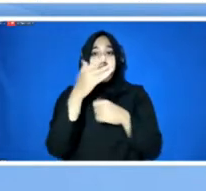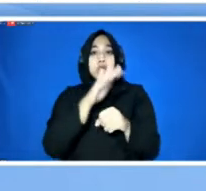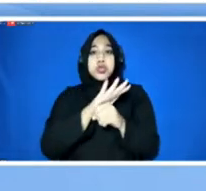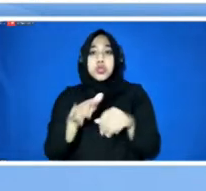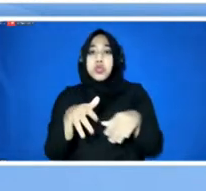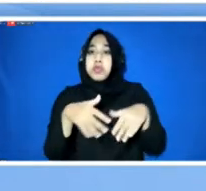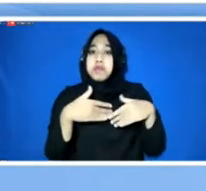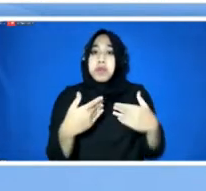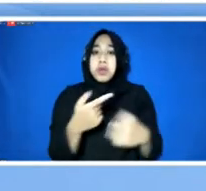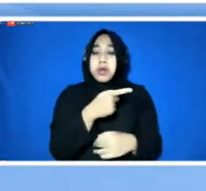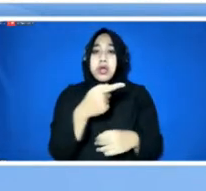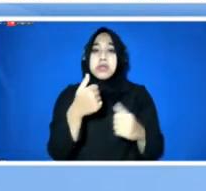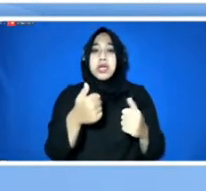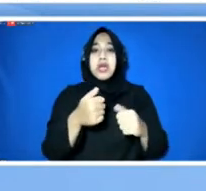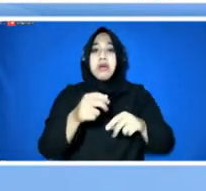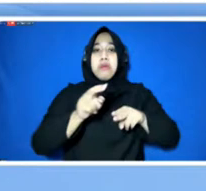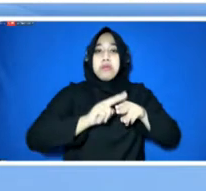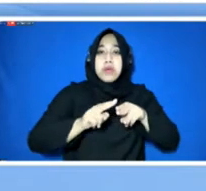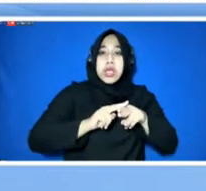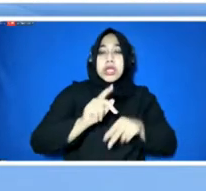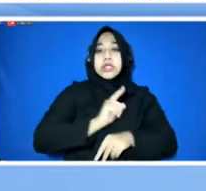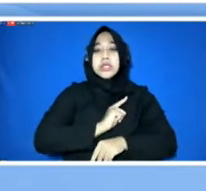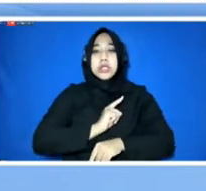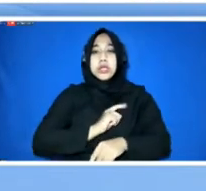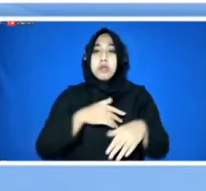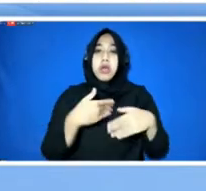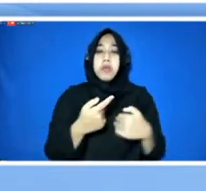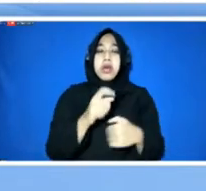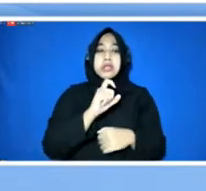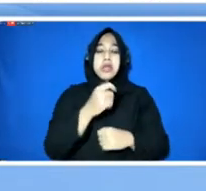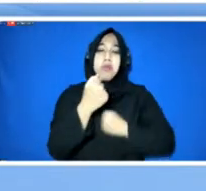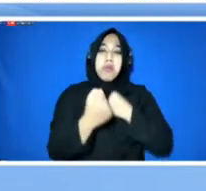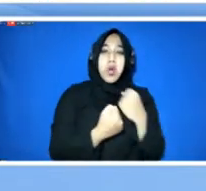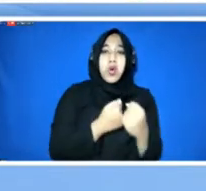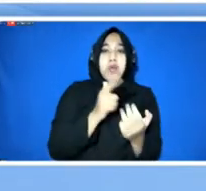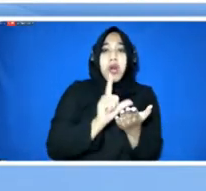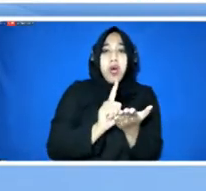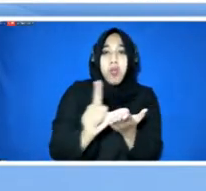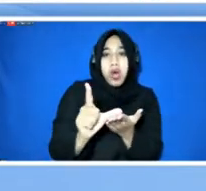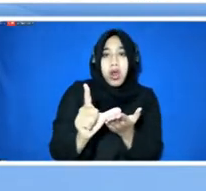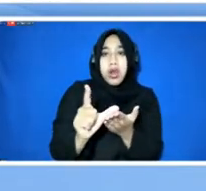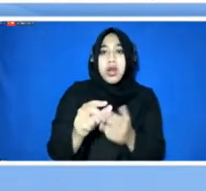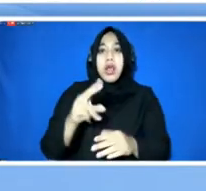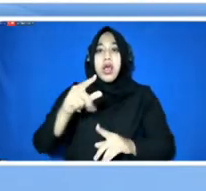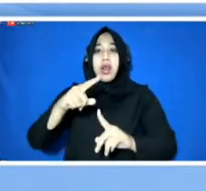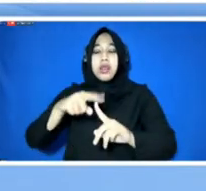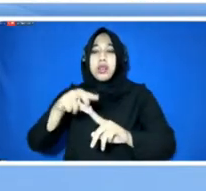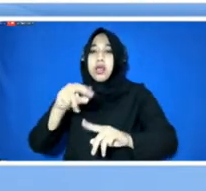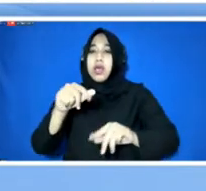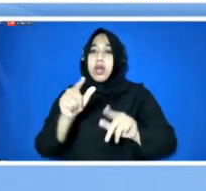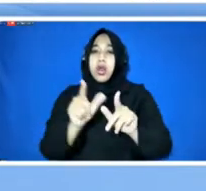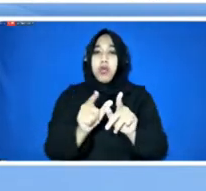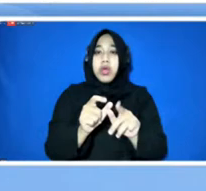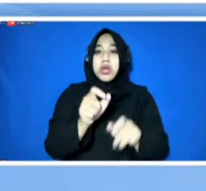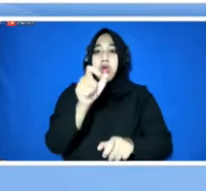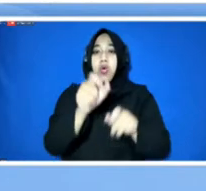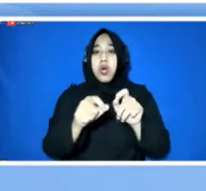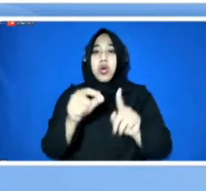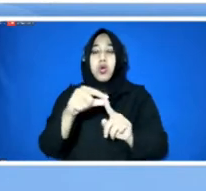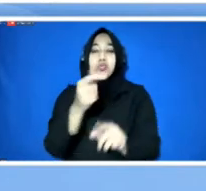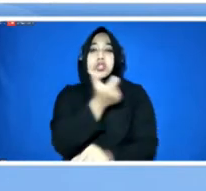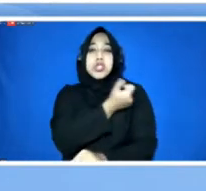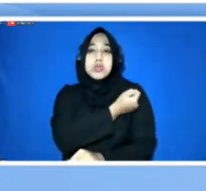dia bisa men-treatment dirinya, bagaimana dia bisa melakukan pelaporan kepada RT, RW, dan pihak puskesmas, mungkin